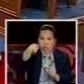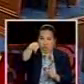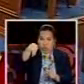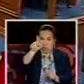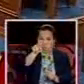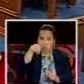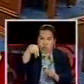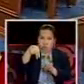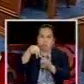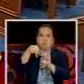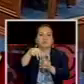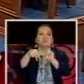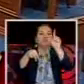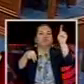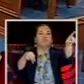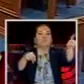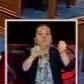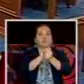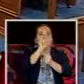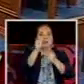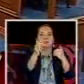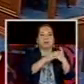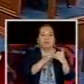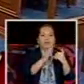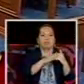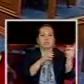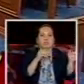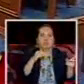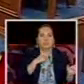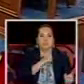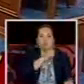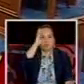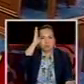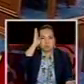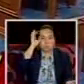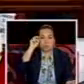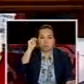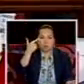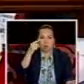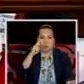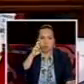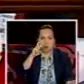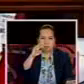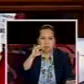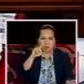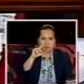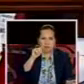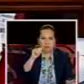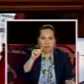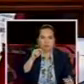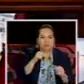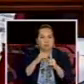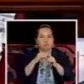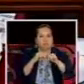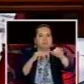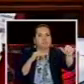likod ni Senator, sa may kay Senator Bong Revilla o sa likod ni Senator Bong Revilla at ni Senator Ralph Recto.